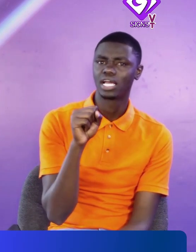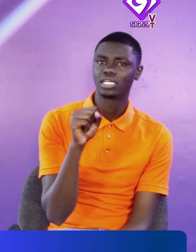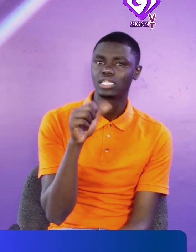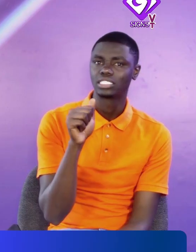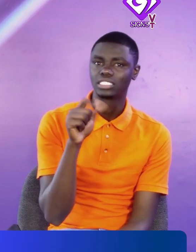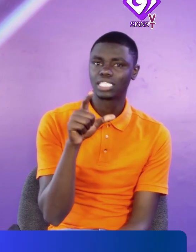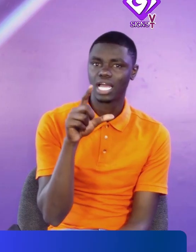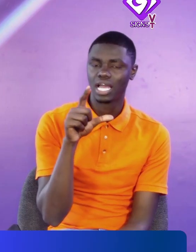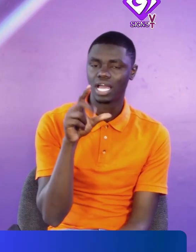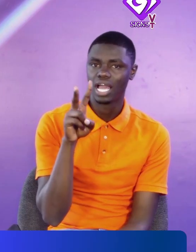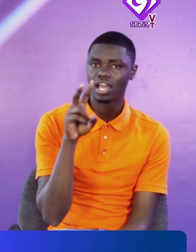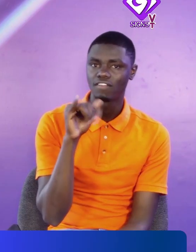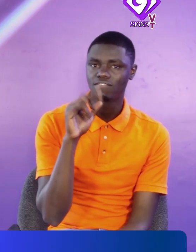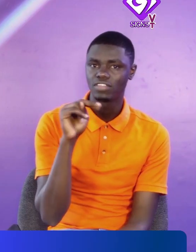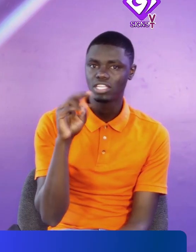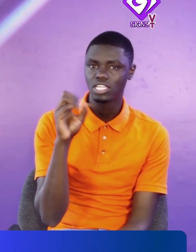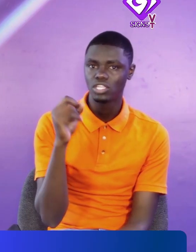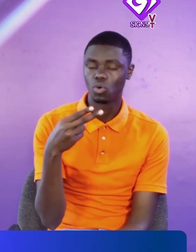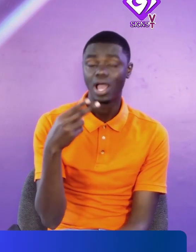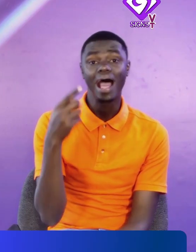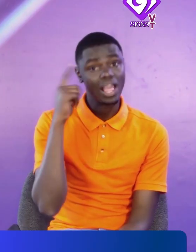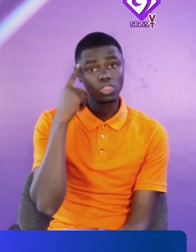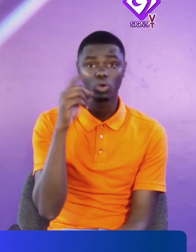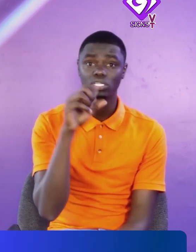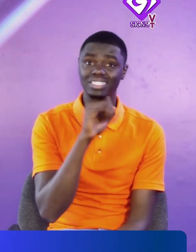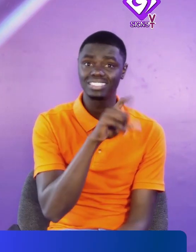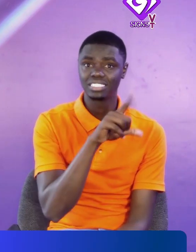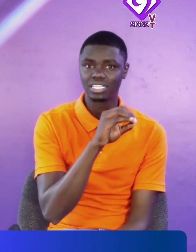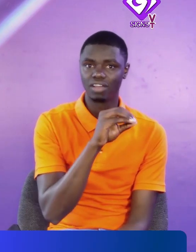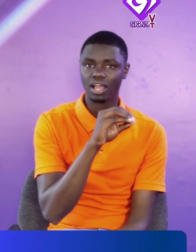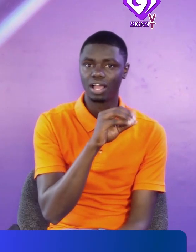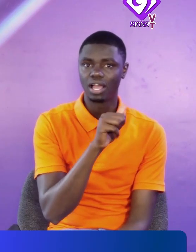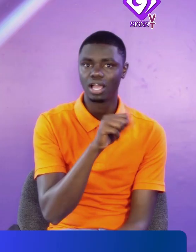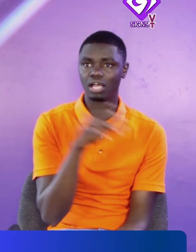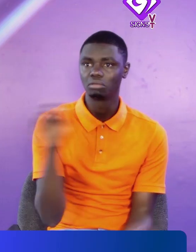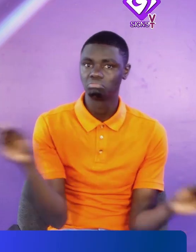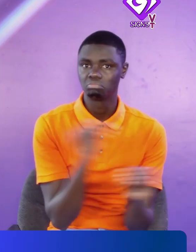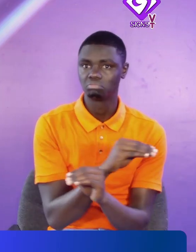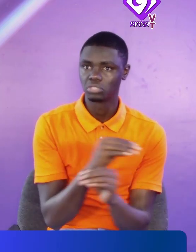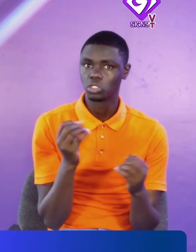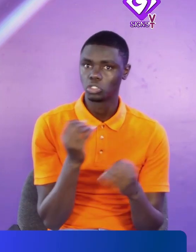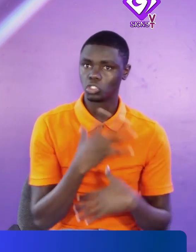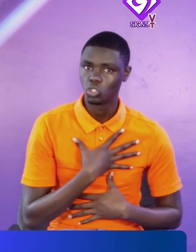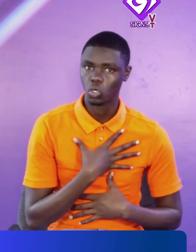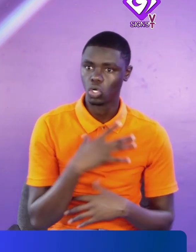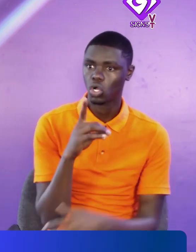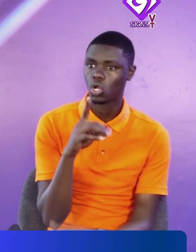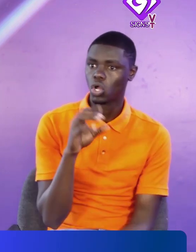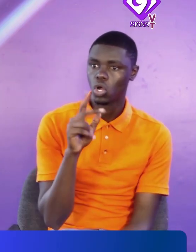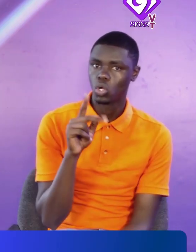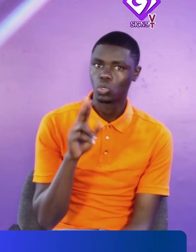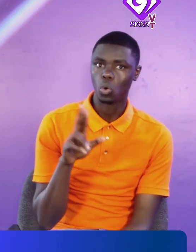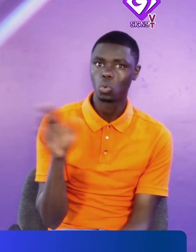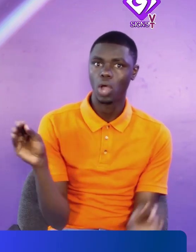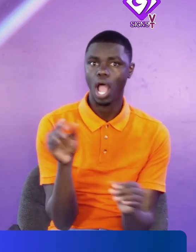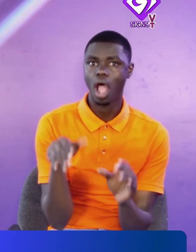I thought Bernardo Silva ndo atatoka. But to my shock and surprise, alitolewa Doku mwenye alikuwa yani